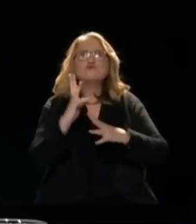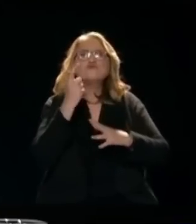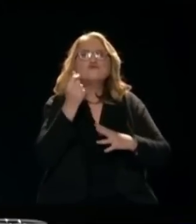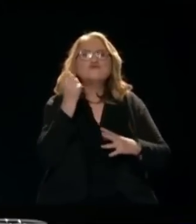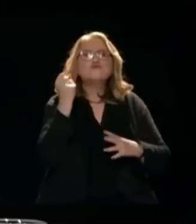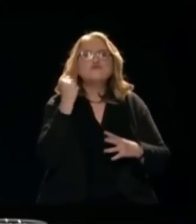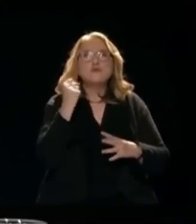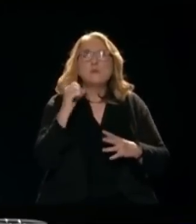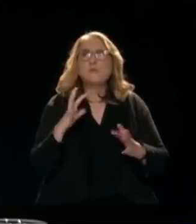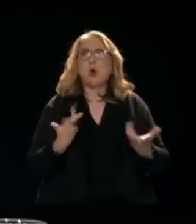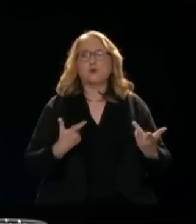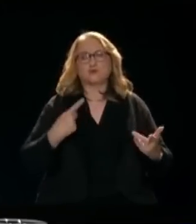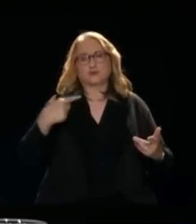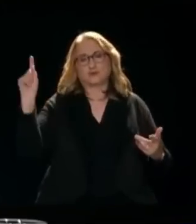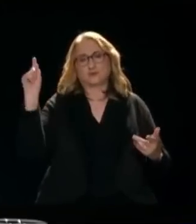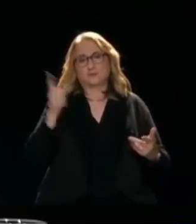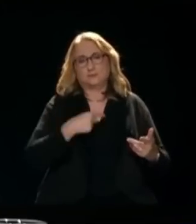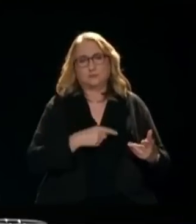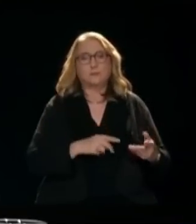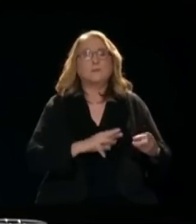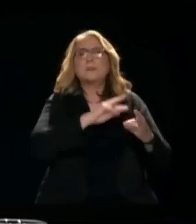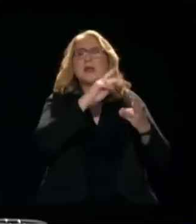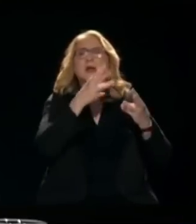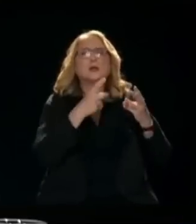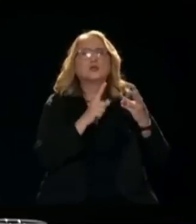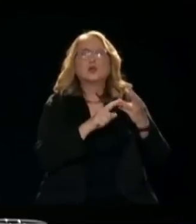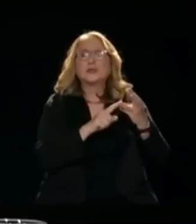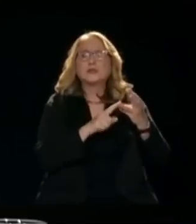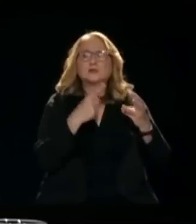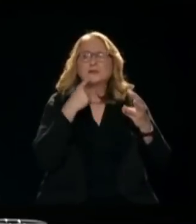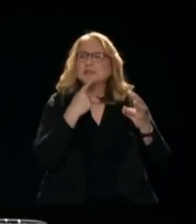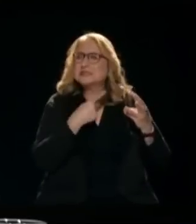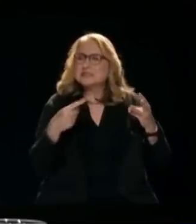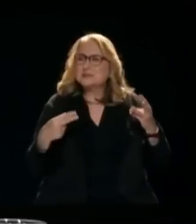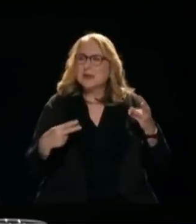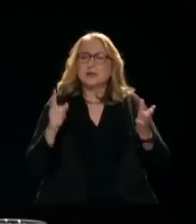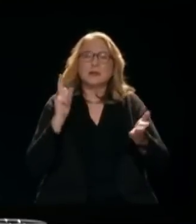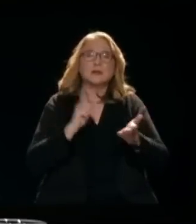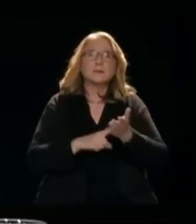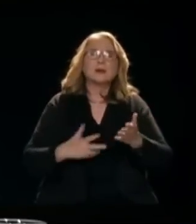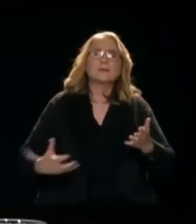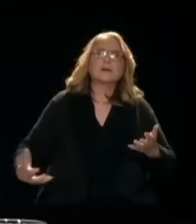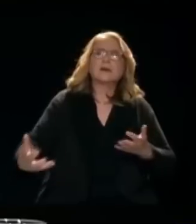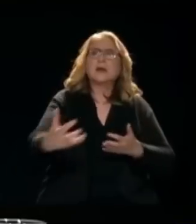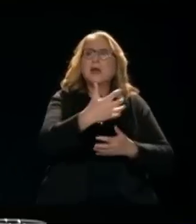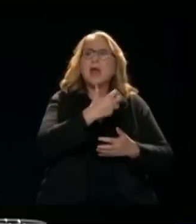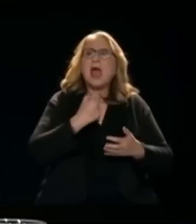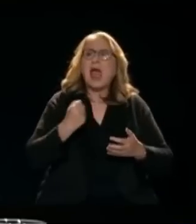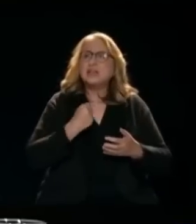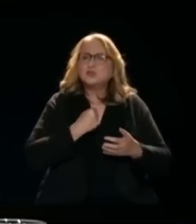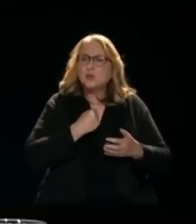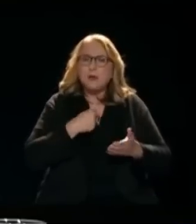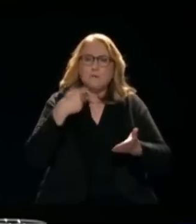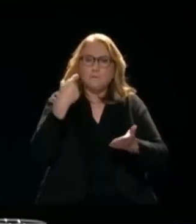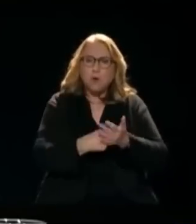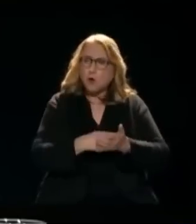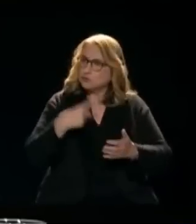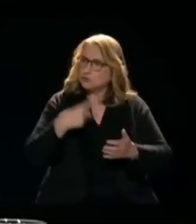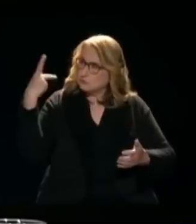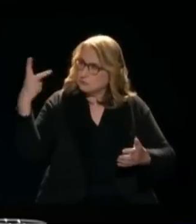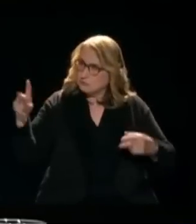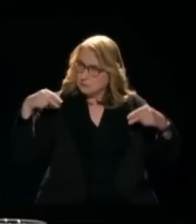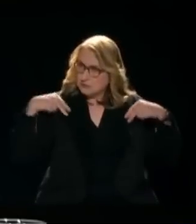είναι ότι δεν πρέπει τους φόρους μας αλλά και τα έσοδα του κράτους να τα χειρίζεται η ΑΔΕ. Θα πρέπει να επανέλθουν στο